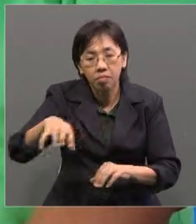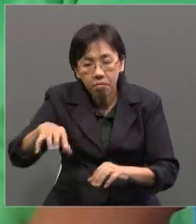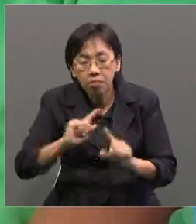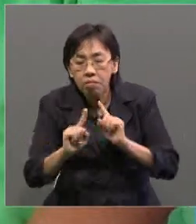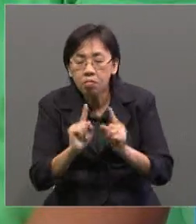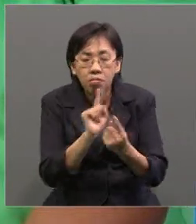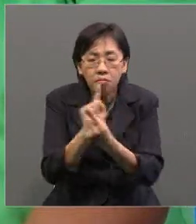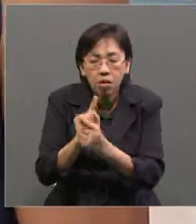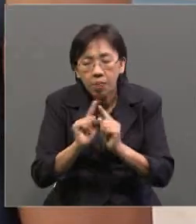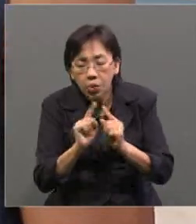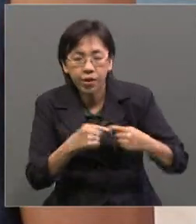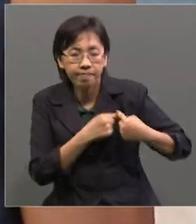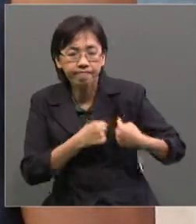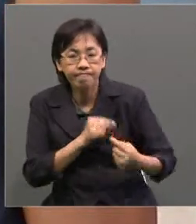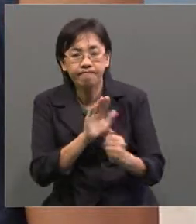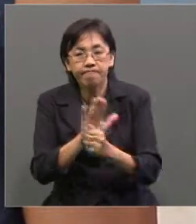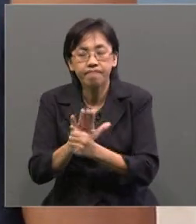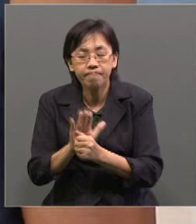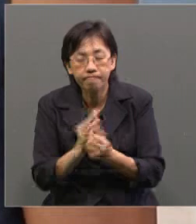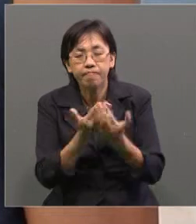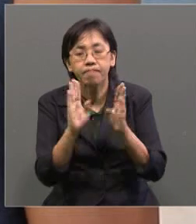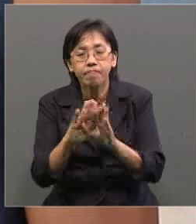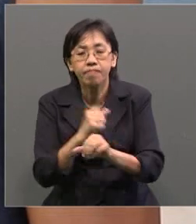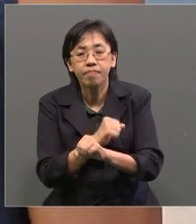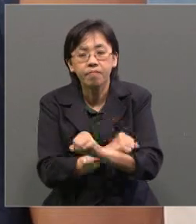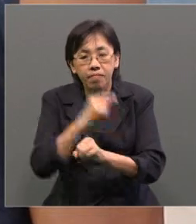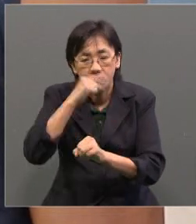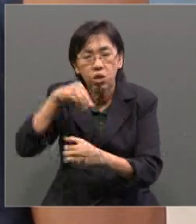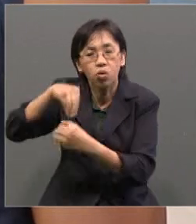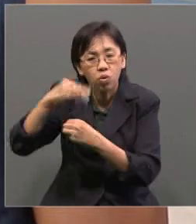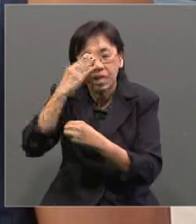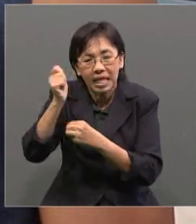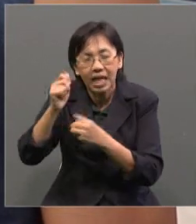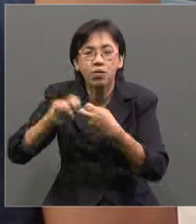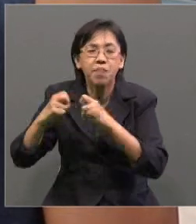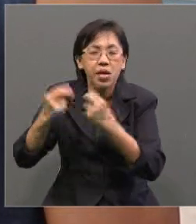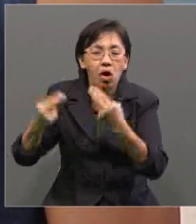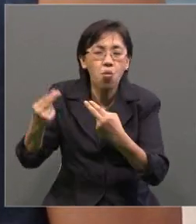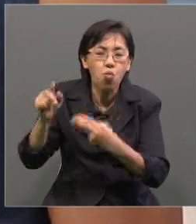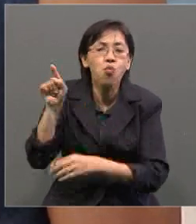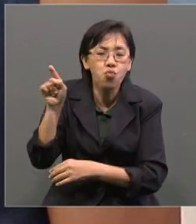พูดคุยแล้วก็คอยไปให้กำลังใจครอบครัวของแรงงานผู้ที่ได้รับผลกระทบด้วยนะครับ